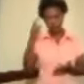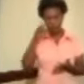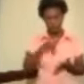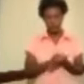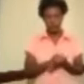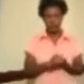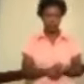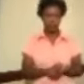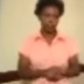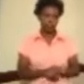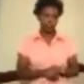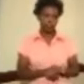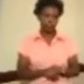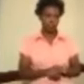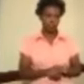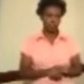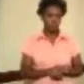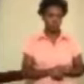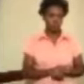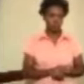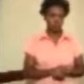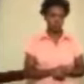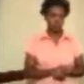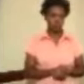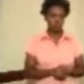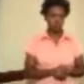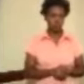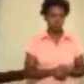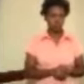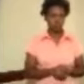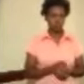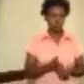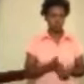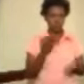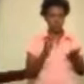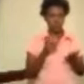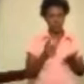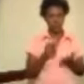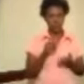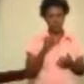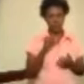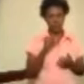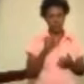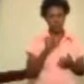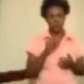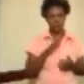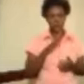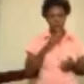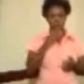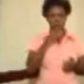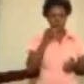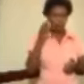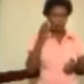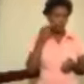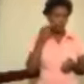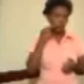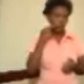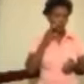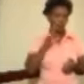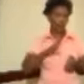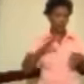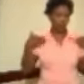Madame Maniga, vous avez une réponse ou un ajout à faire? Non, un tout petit commentaire. Bien content. En une minute, s'il vous plaît.